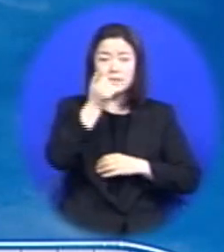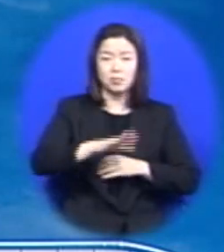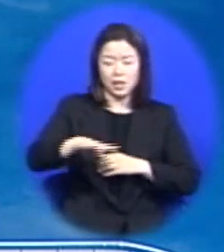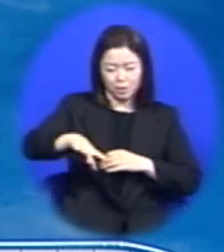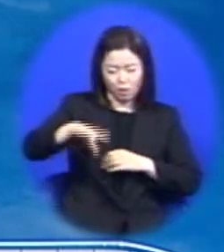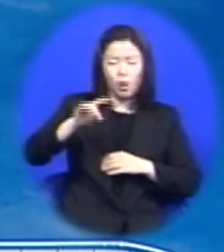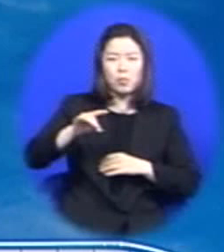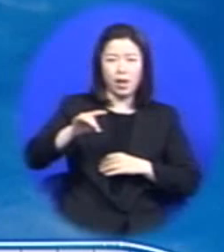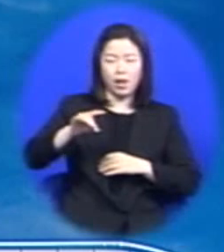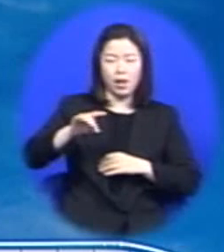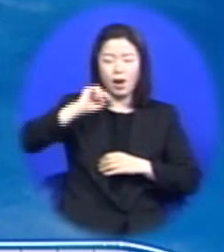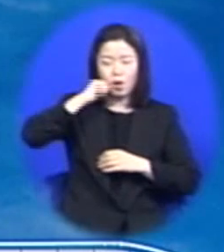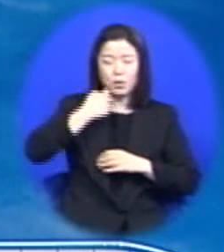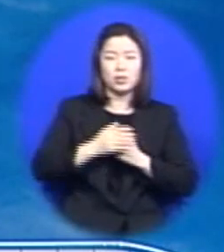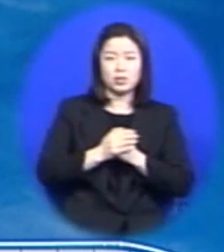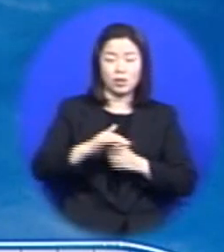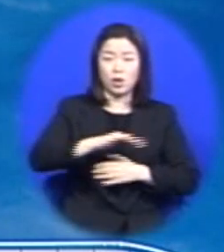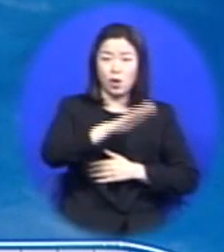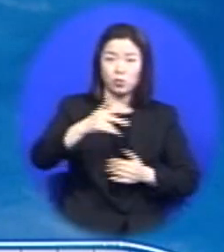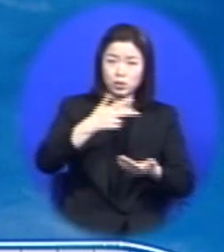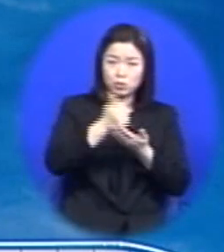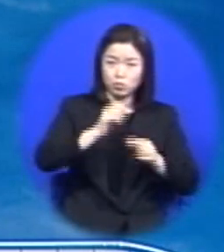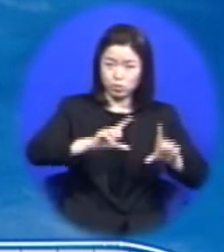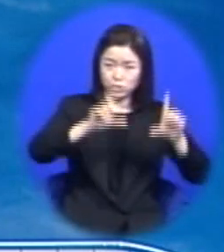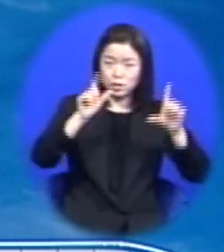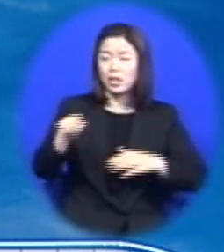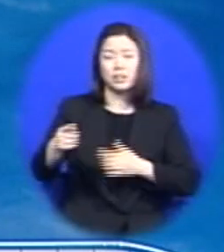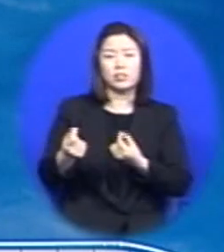어렵더라고요. 우리는 그렇게 예배를 주일에 안 드렸거든요.